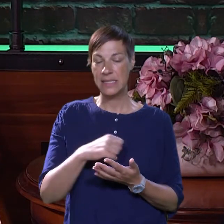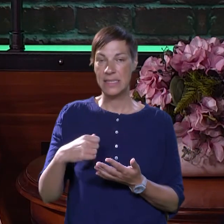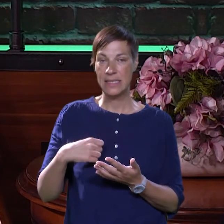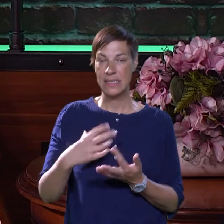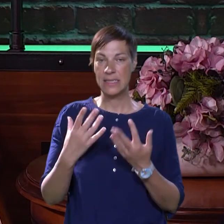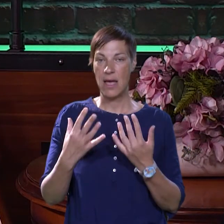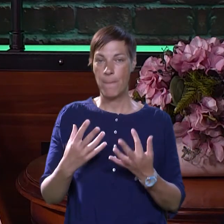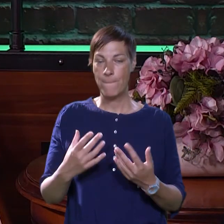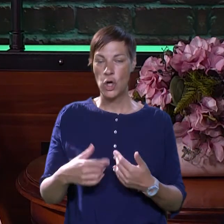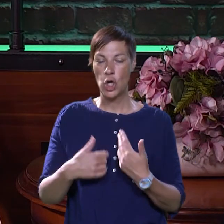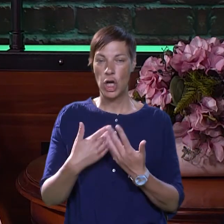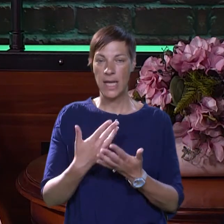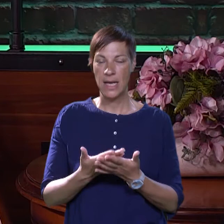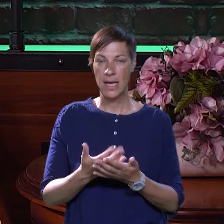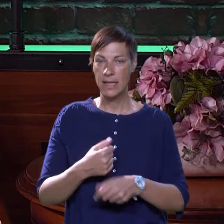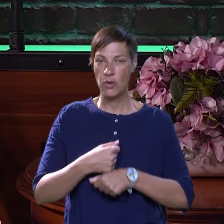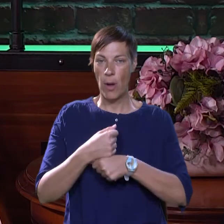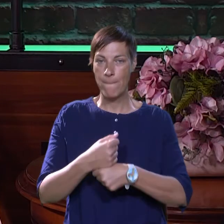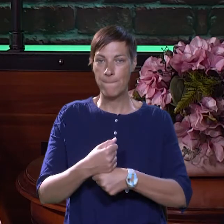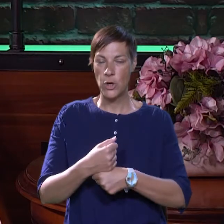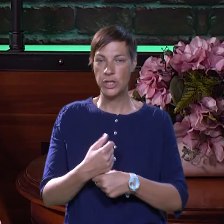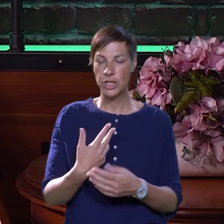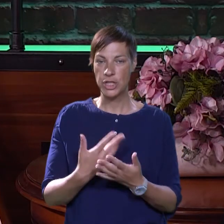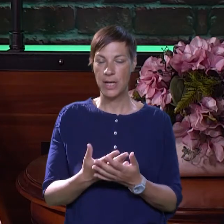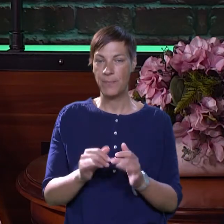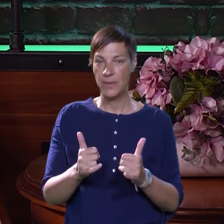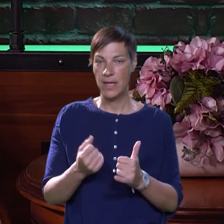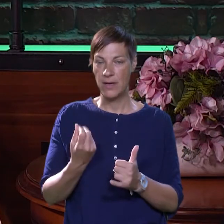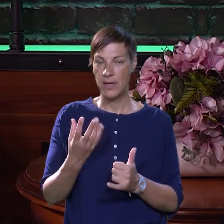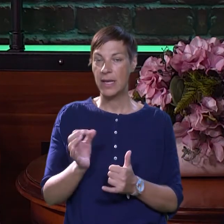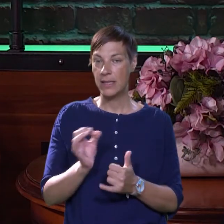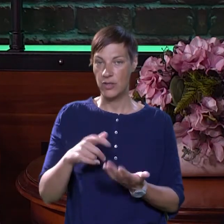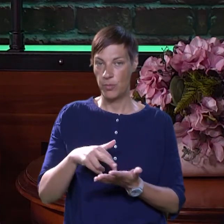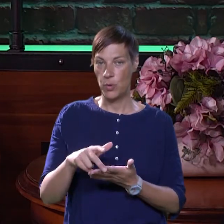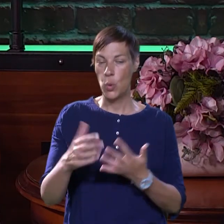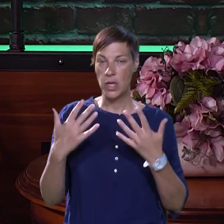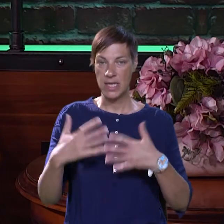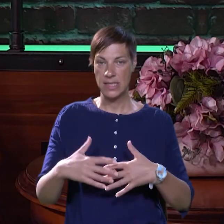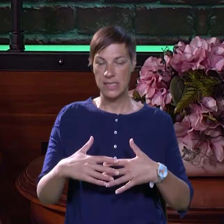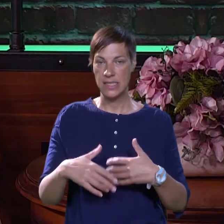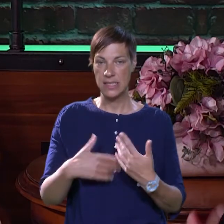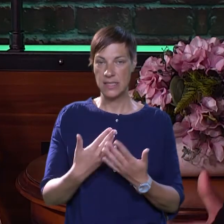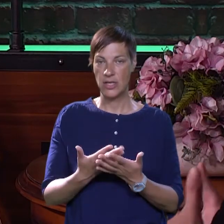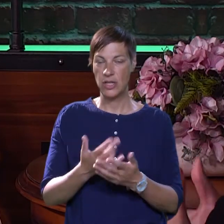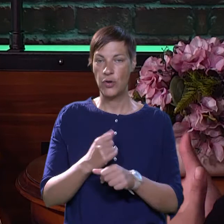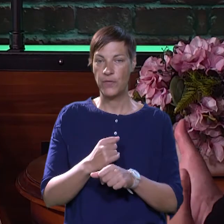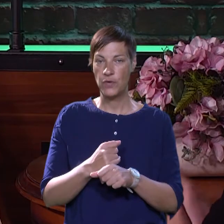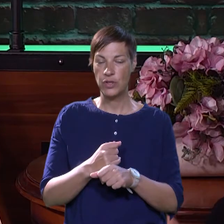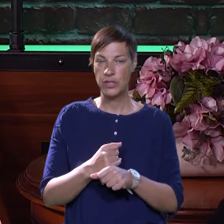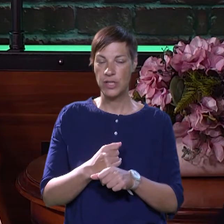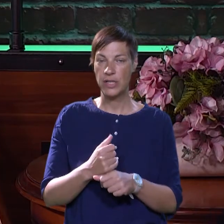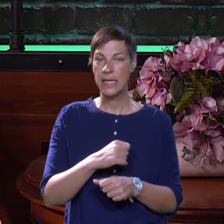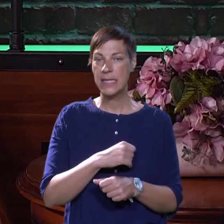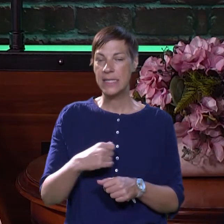samo kolika je to podrška, kolika je to, naravno, kad je dobro uhodan sistem, kad to, da to funkcionira